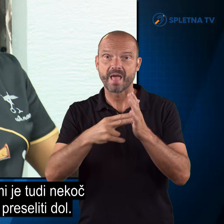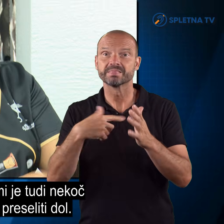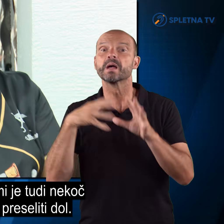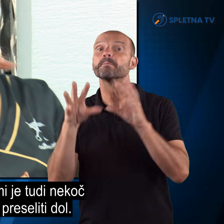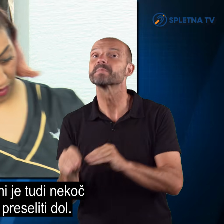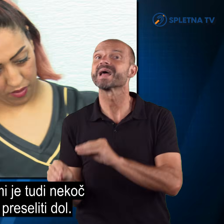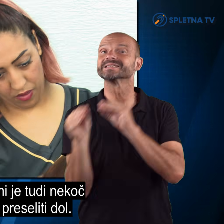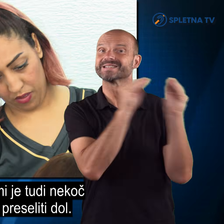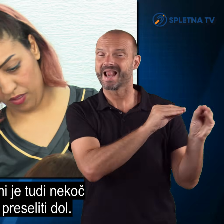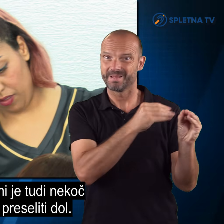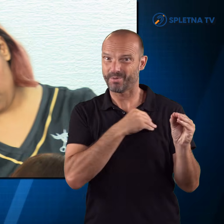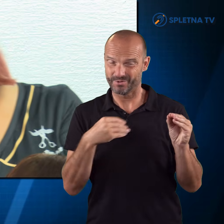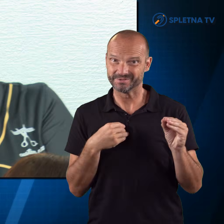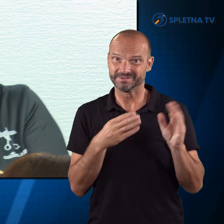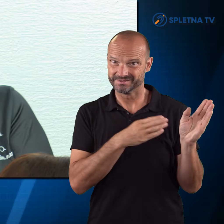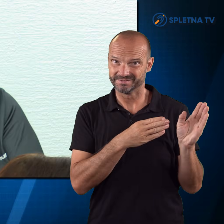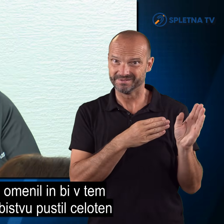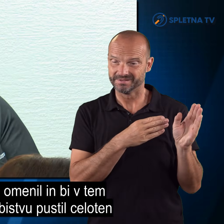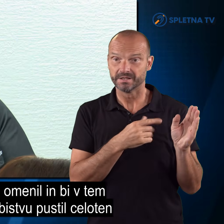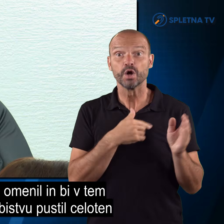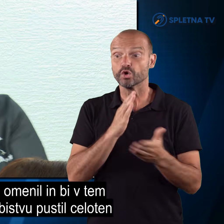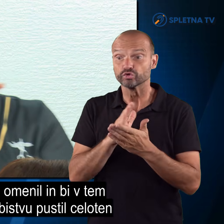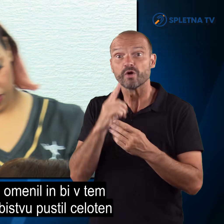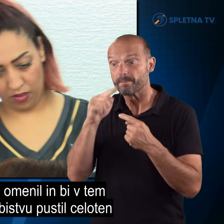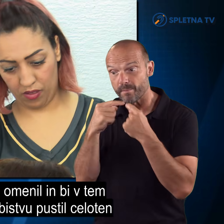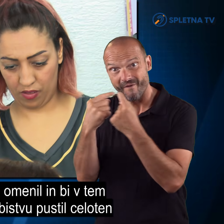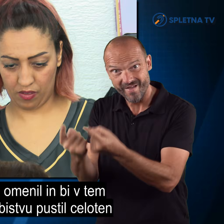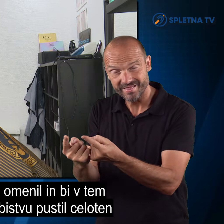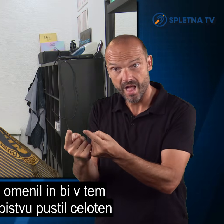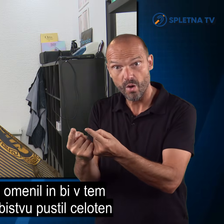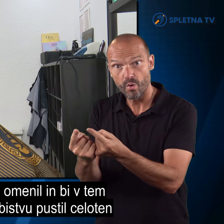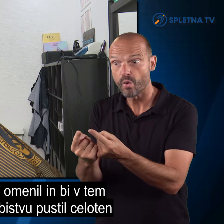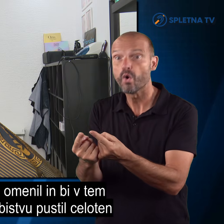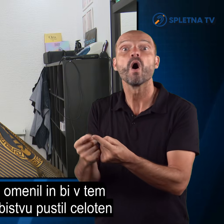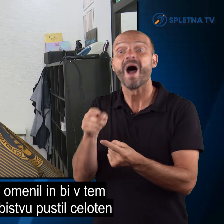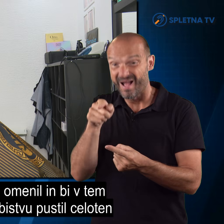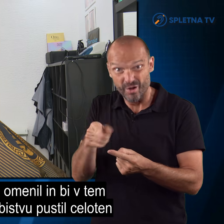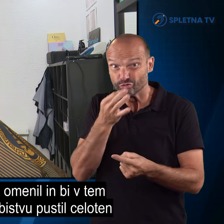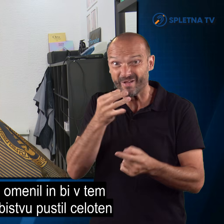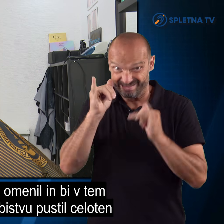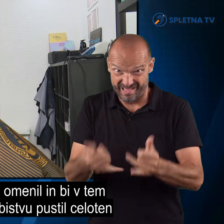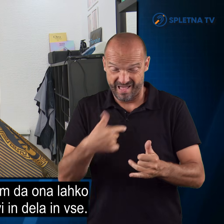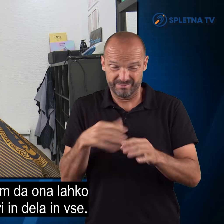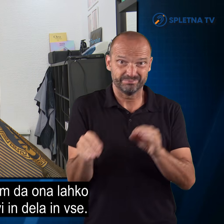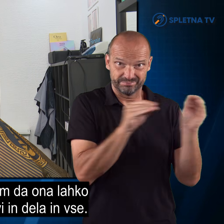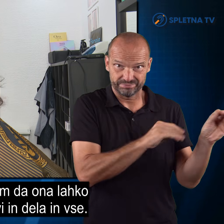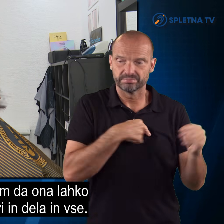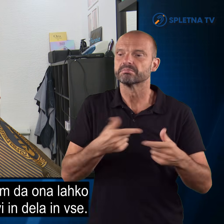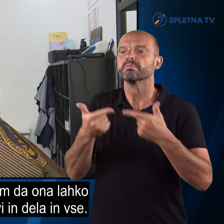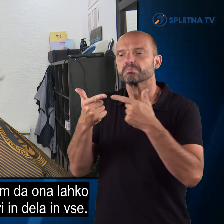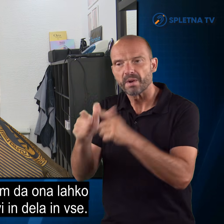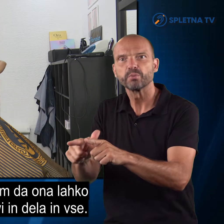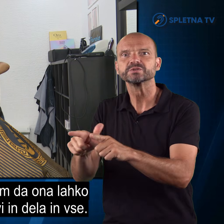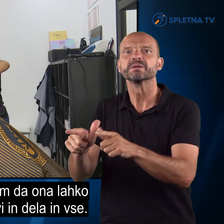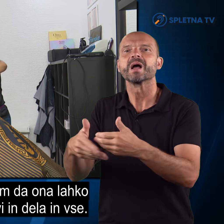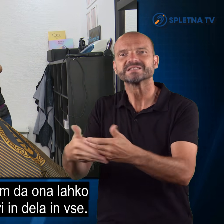se preseliti dol, tudi to sem njej omenil in bi v tem primeru tudi v bistvu pustil celoten salon, s